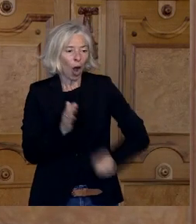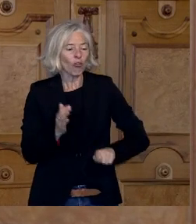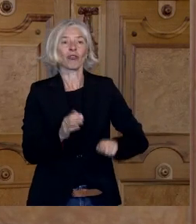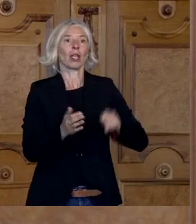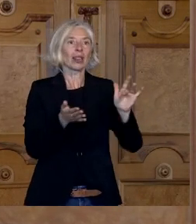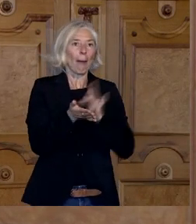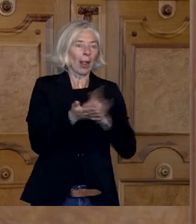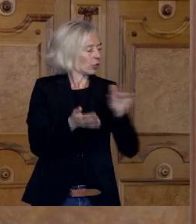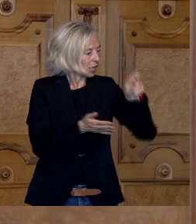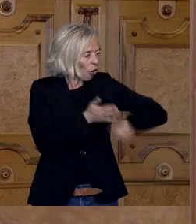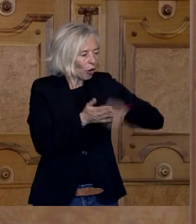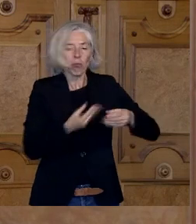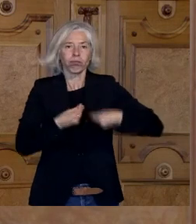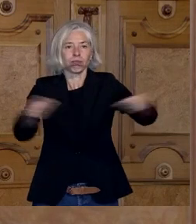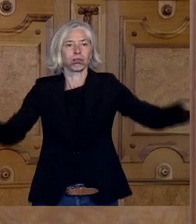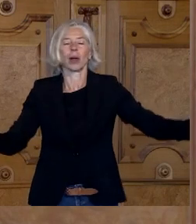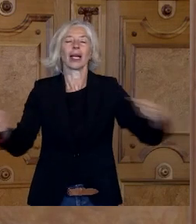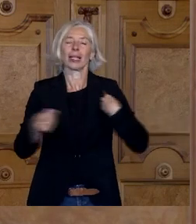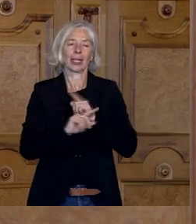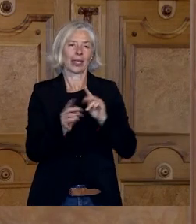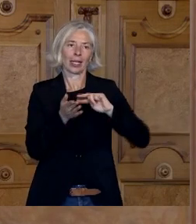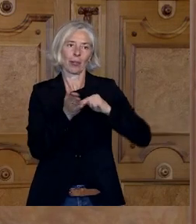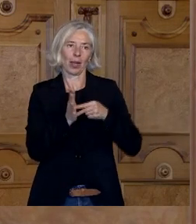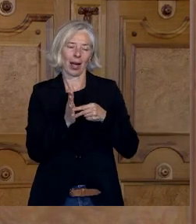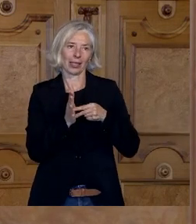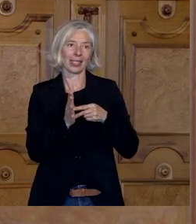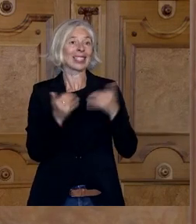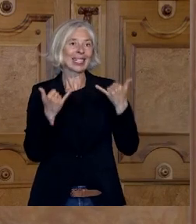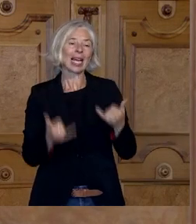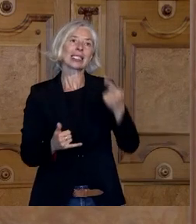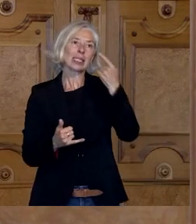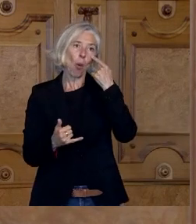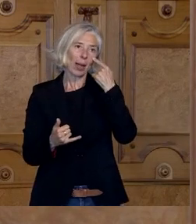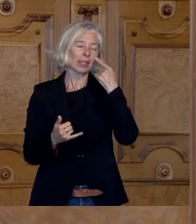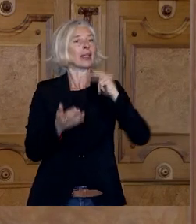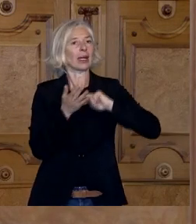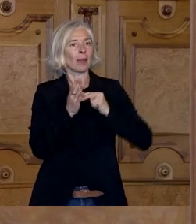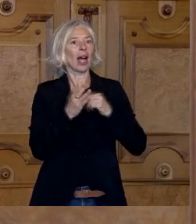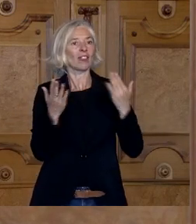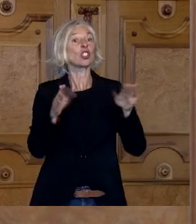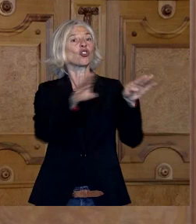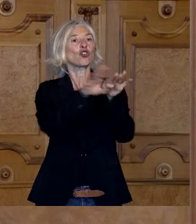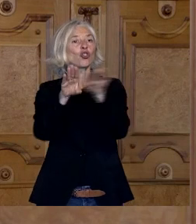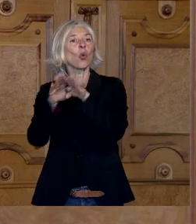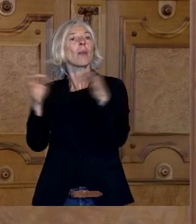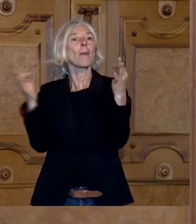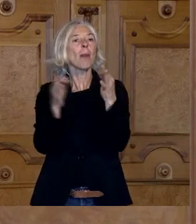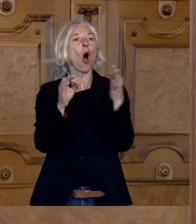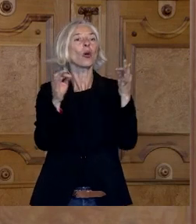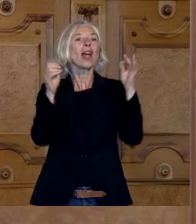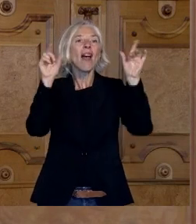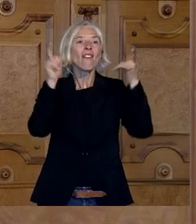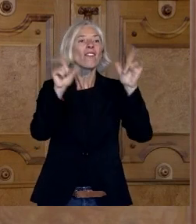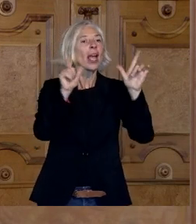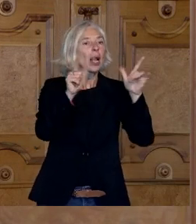von Tablets oder Smartphones zu gehen. Wir brauchen erstmal das WLAN an den Schulen überall, wir brauchen die Glasfaseranschlüsse